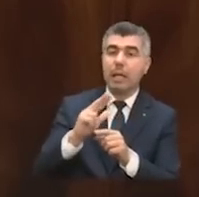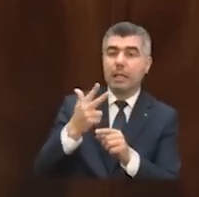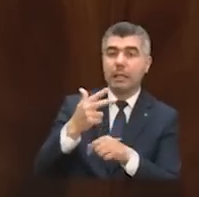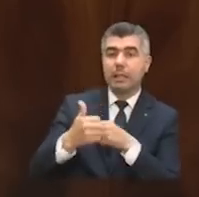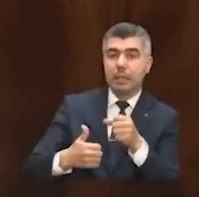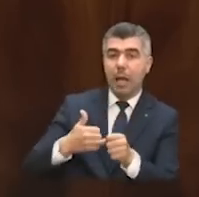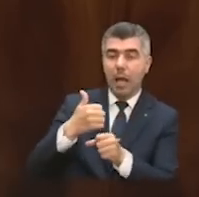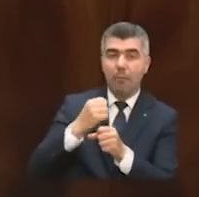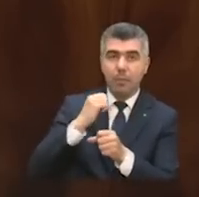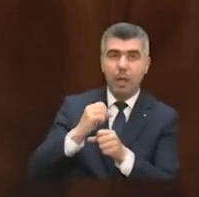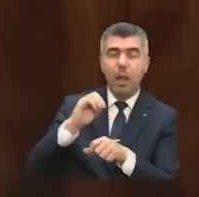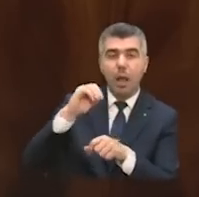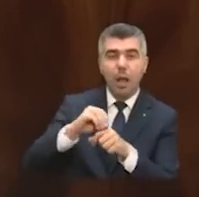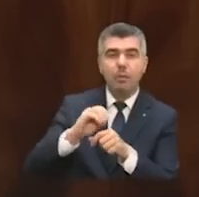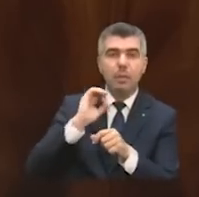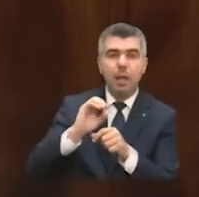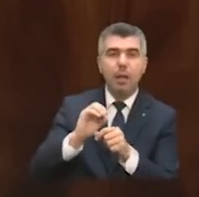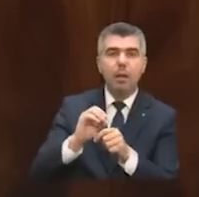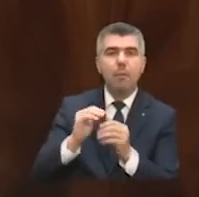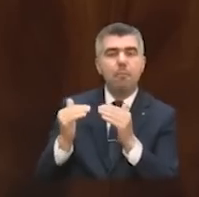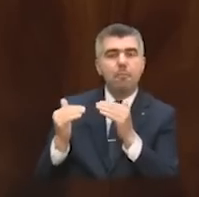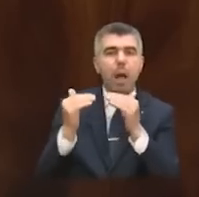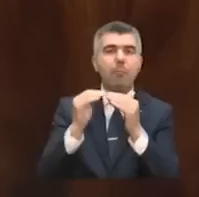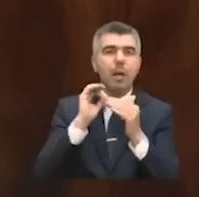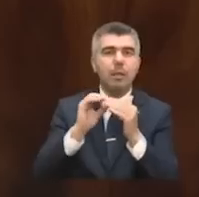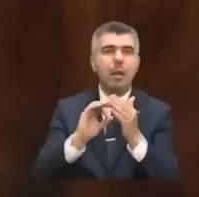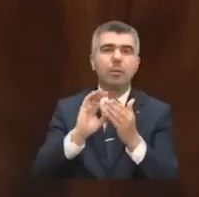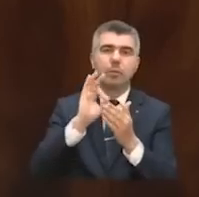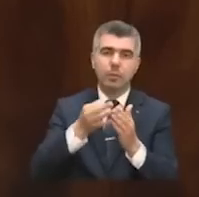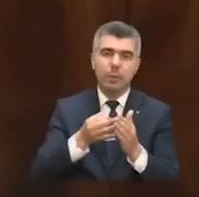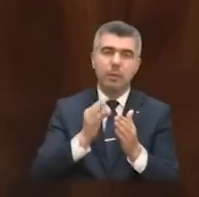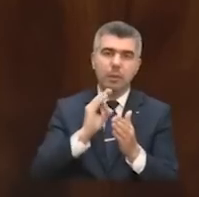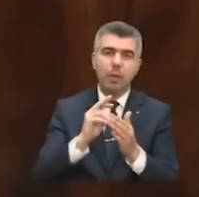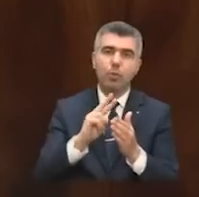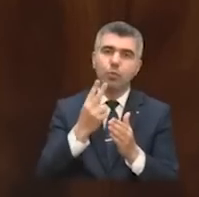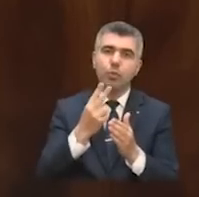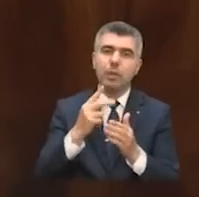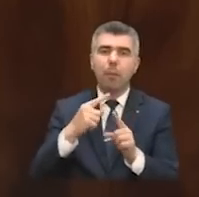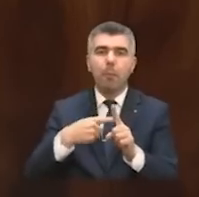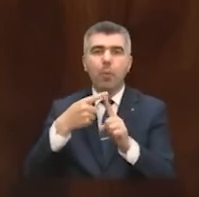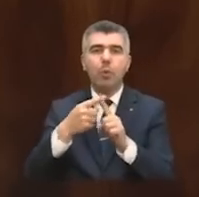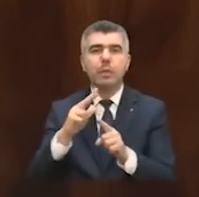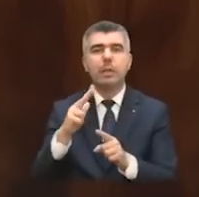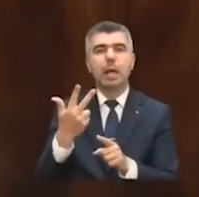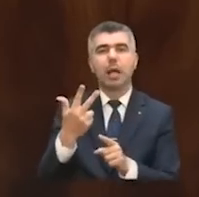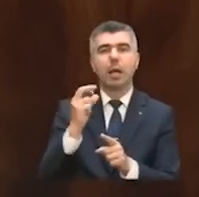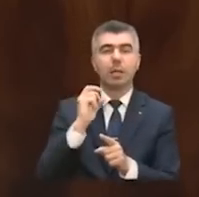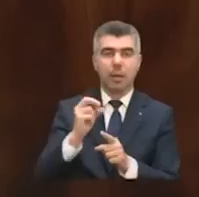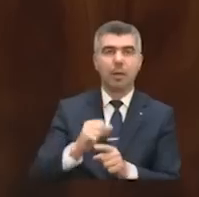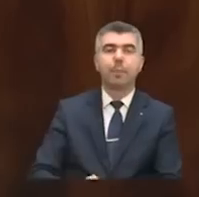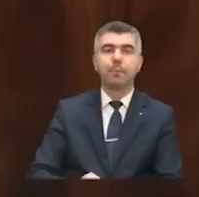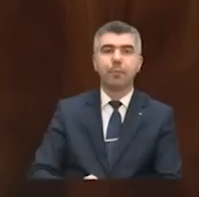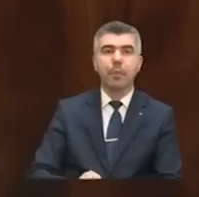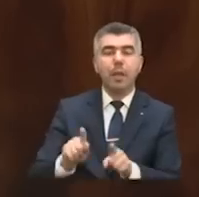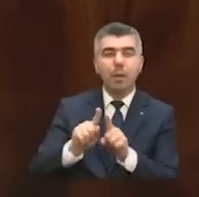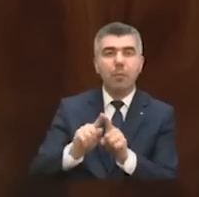سنين وتولي عنده لا ماستر باش نبقاو في البرانسيب، يعني في المبدا ديال جوج زائد 3. دونك كل شيء هذا الشيء بغينا